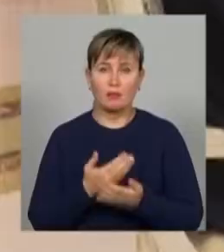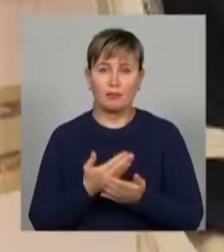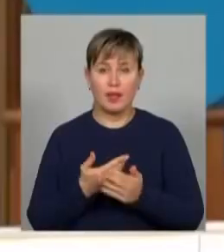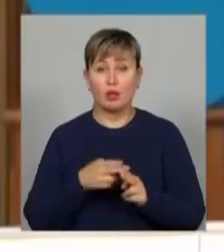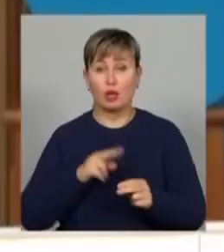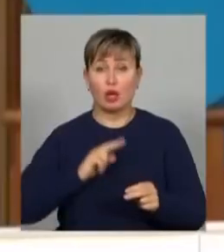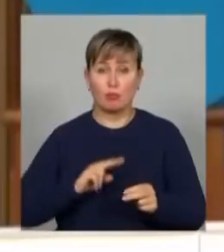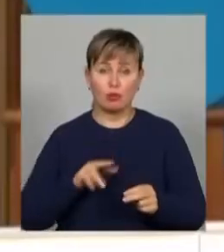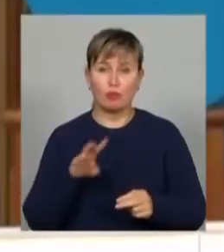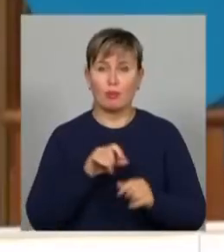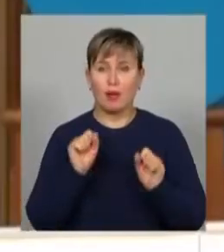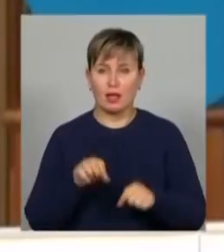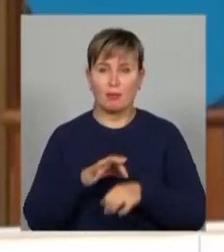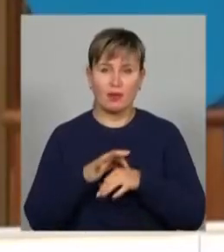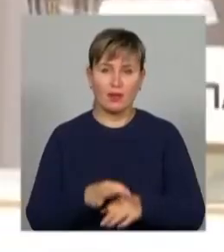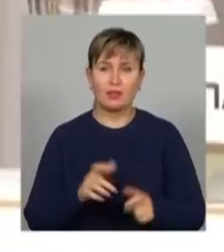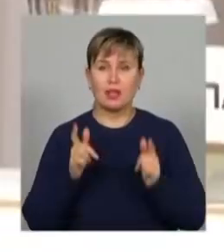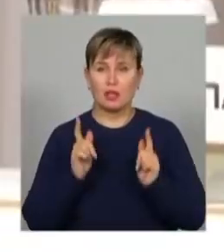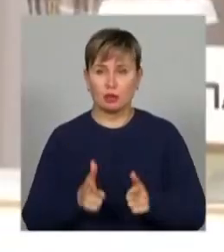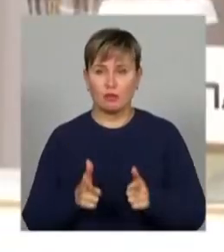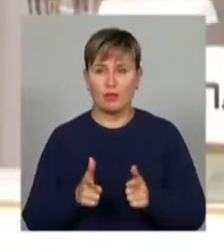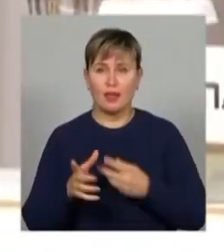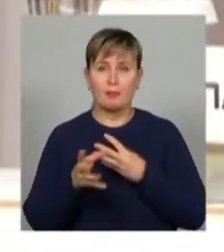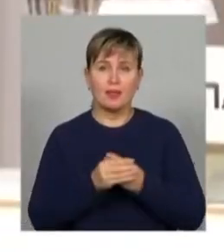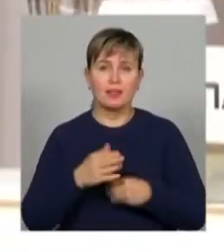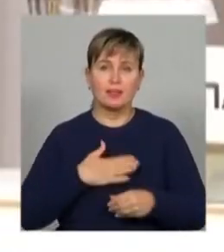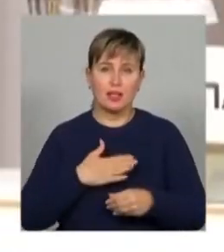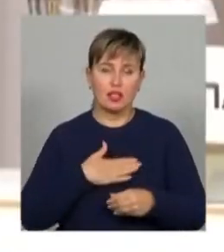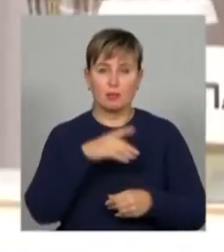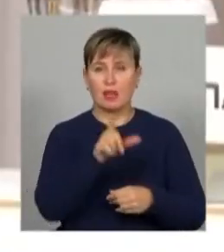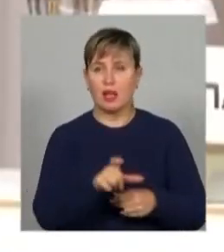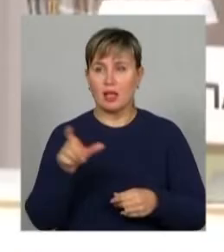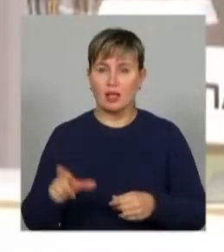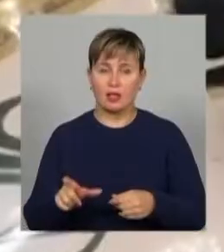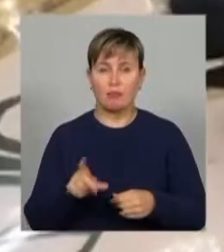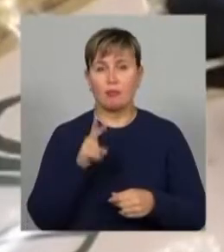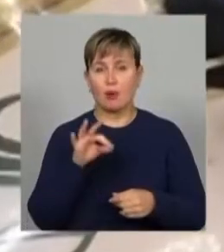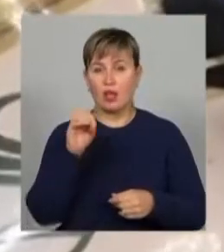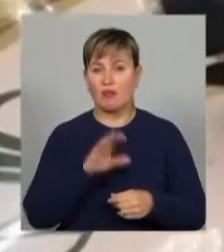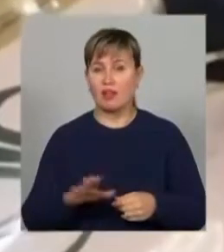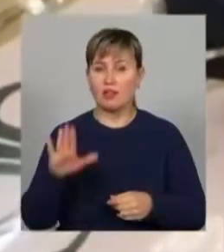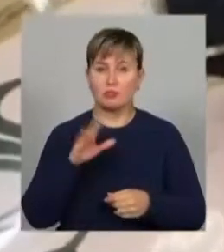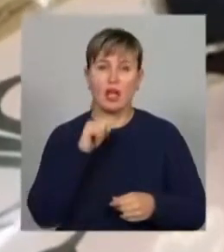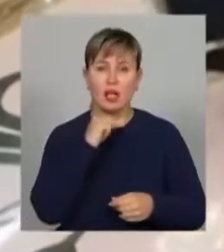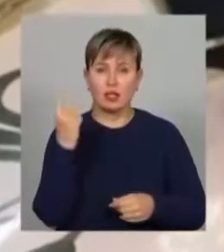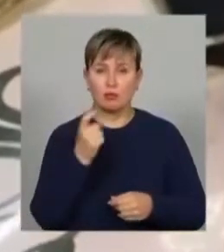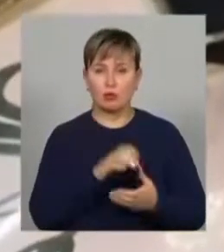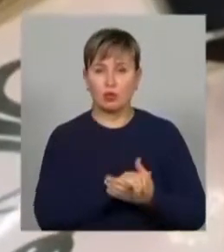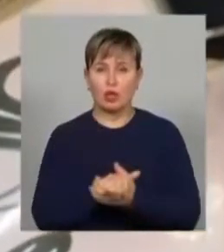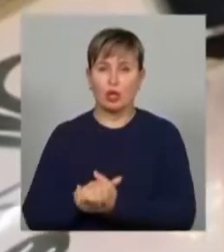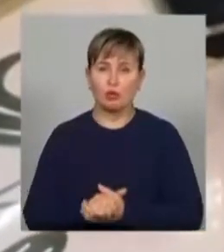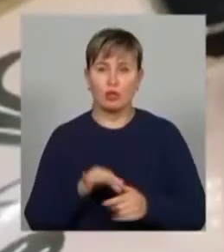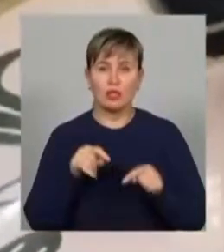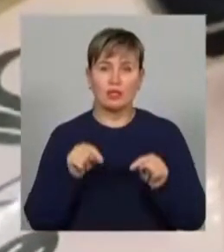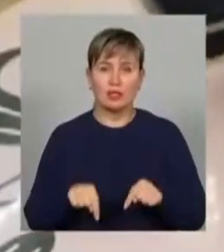работу мы могли бы проводить согласованно вместе с нашими коллегами по Евразийскому экономическому союзу. И